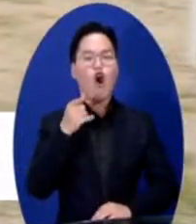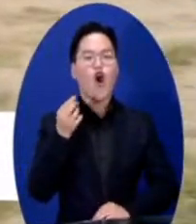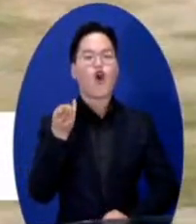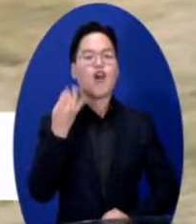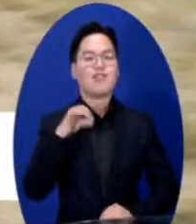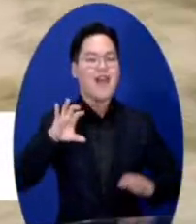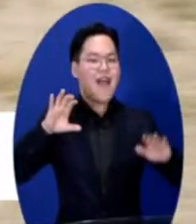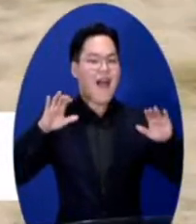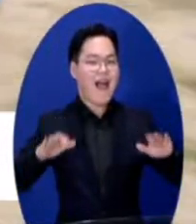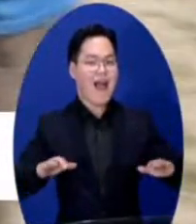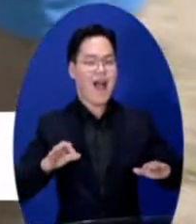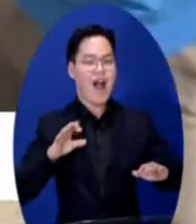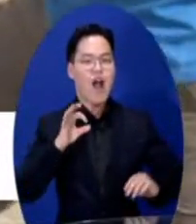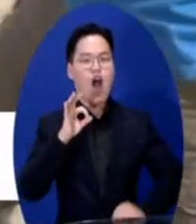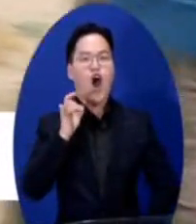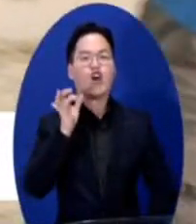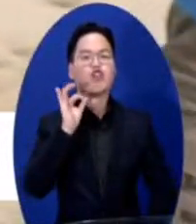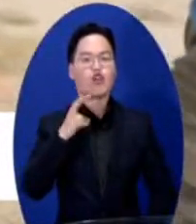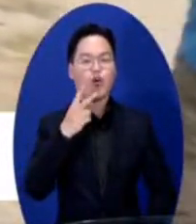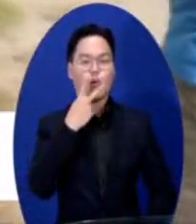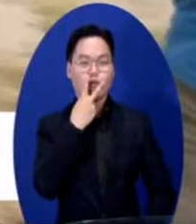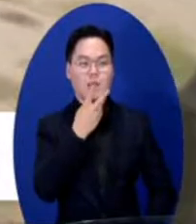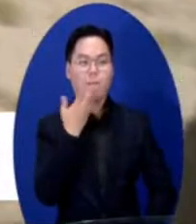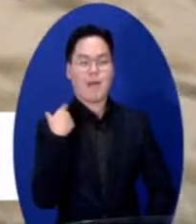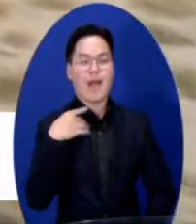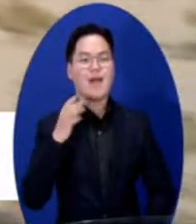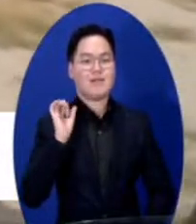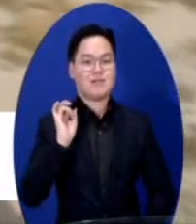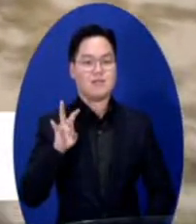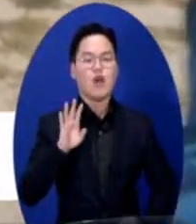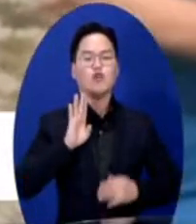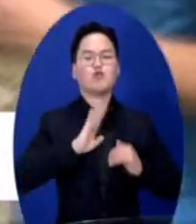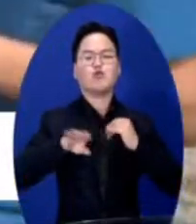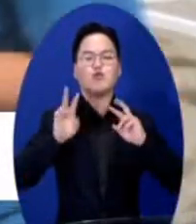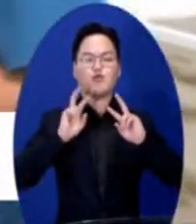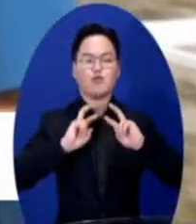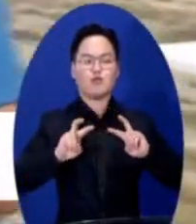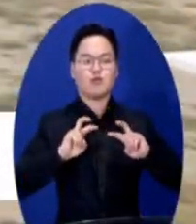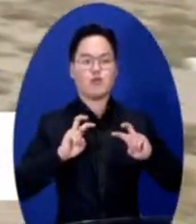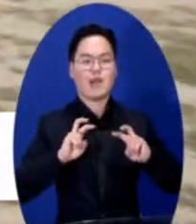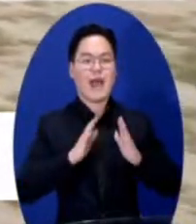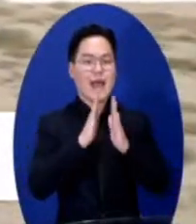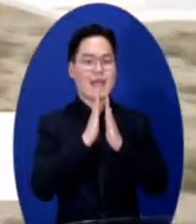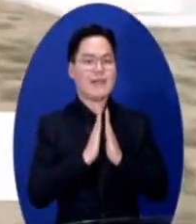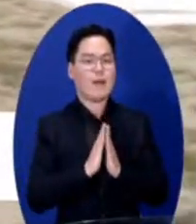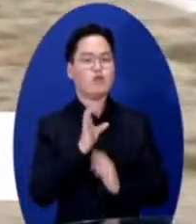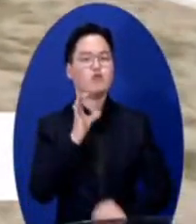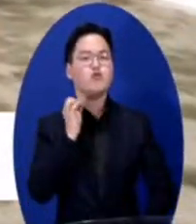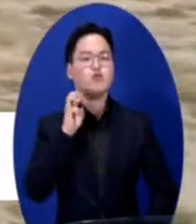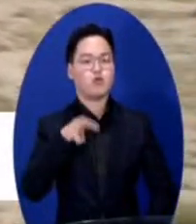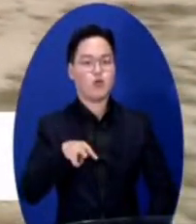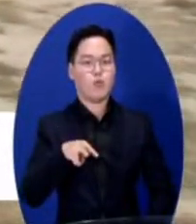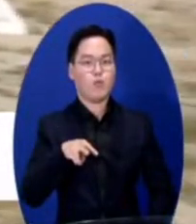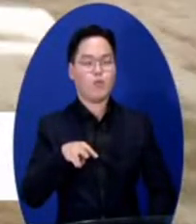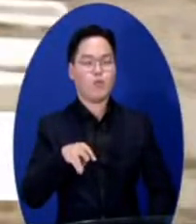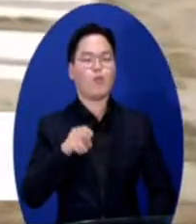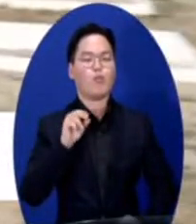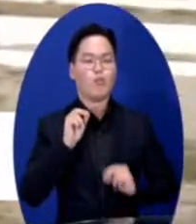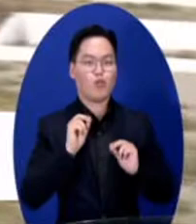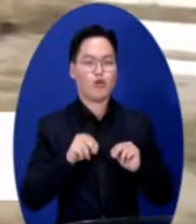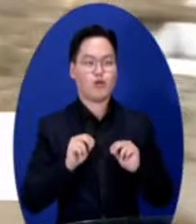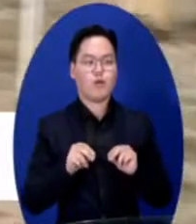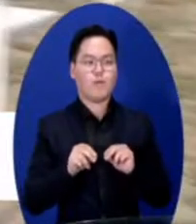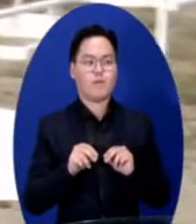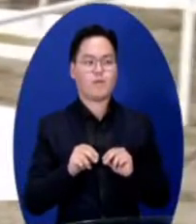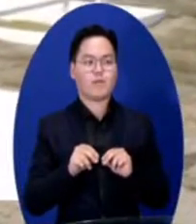өгөөдөө хааны ордон гэж үзэж байсан бол за сүүлийн судалгаагаар энэ хэсэг нь буддын их сүм болж одоо шинжлэгдэж байгаа